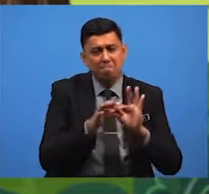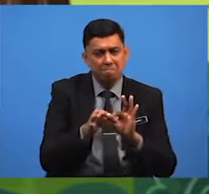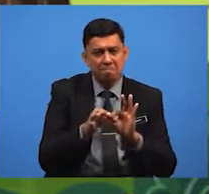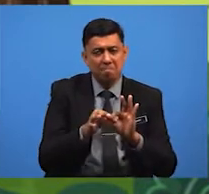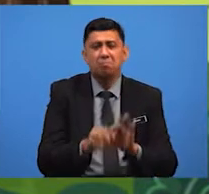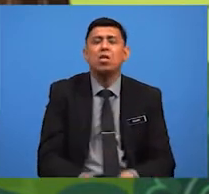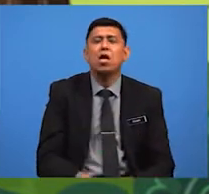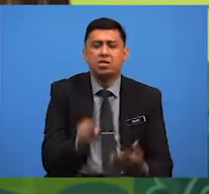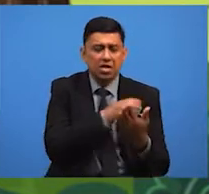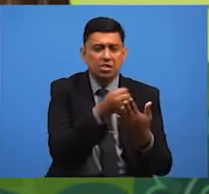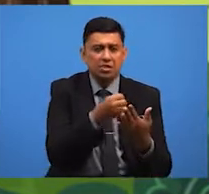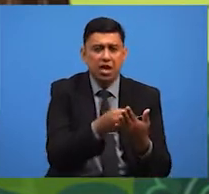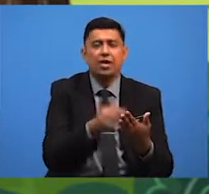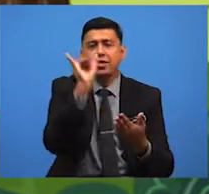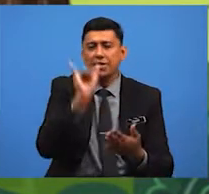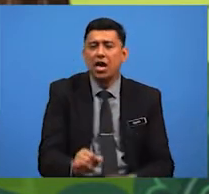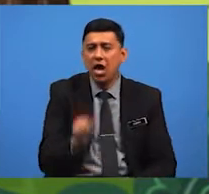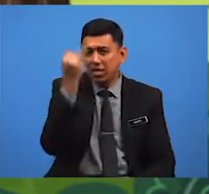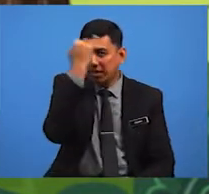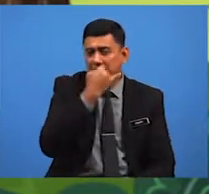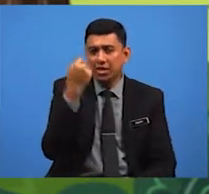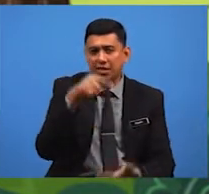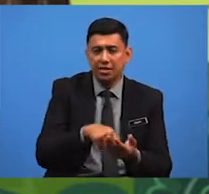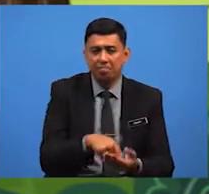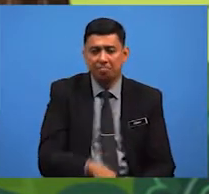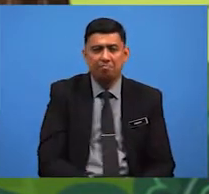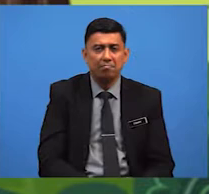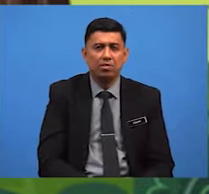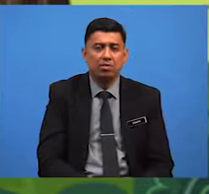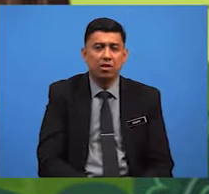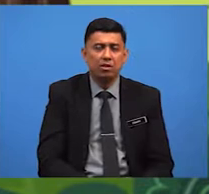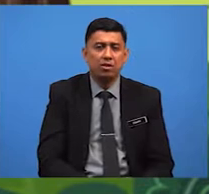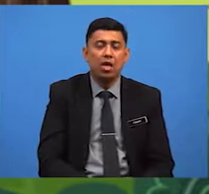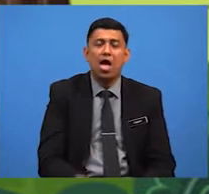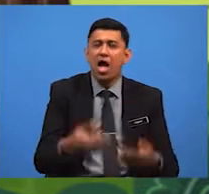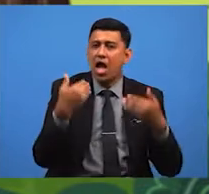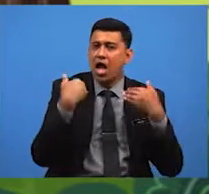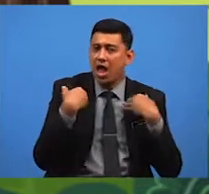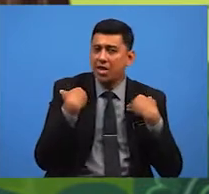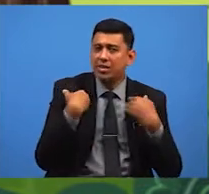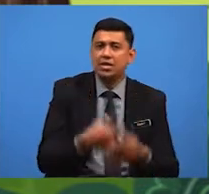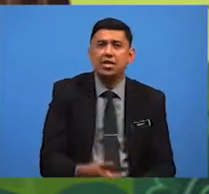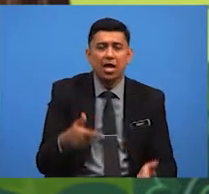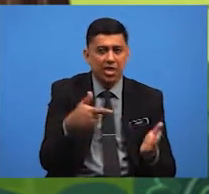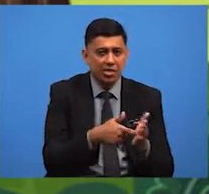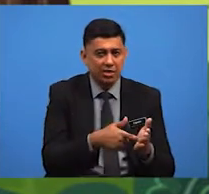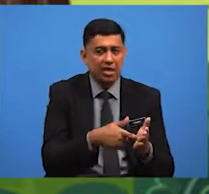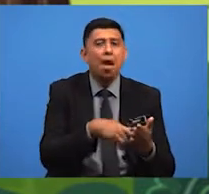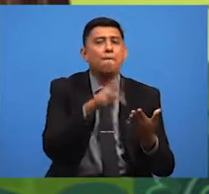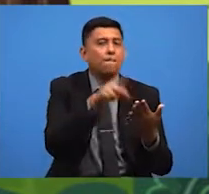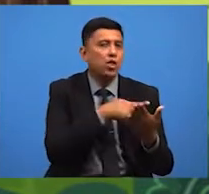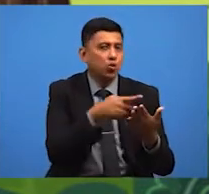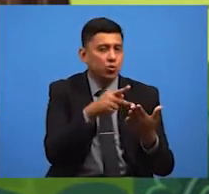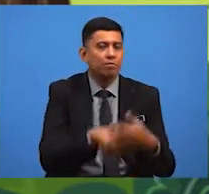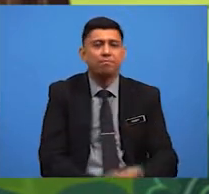yang cukup indah ini. Usah berganjak murid-murid. Cikgu ada serangkap pantun untuk kamu